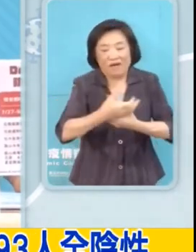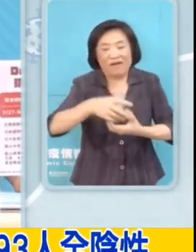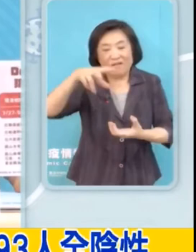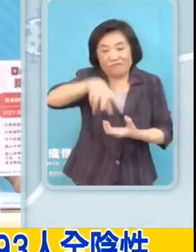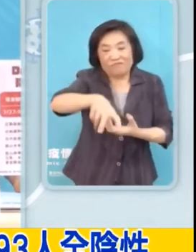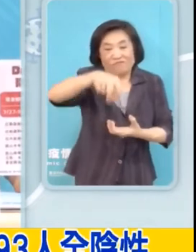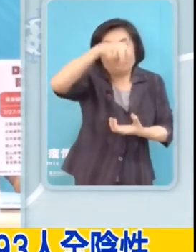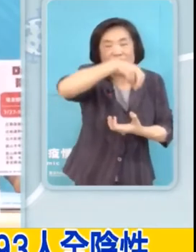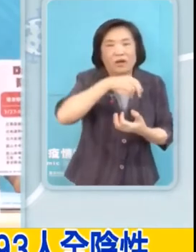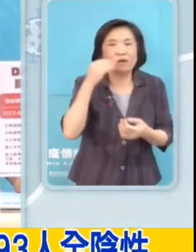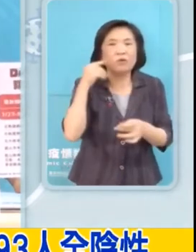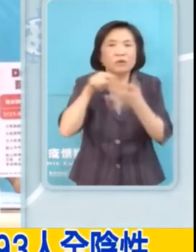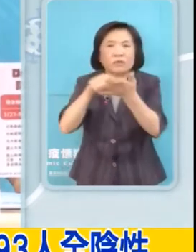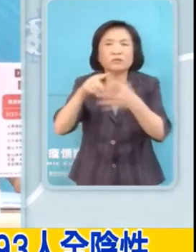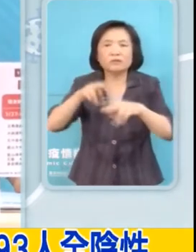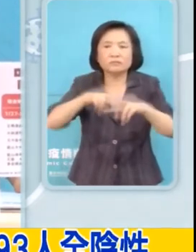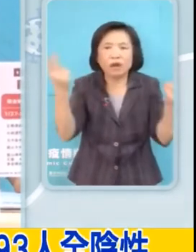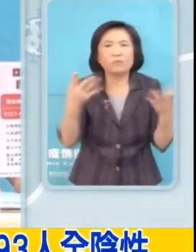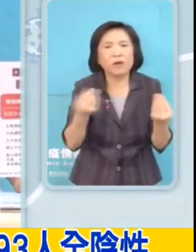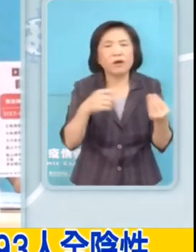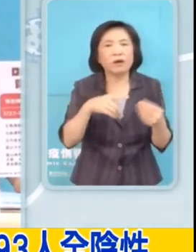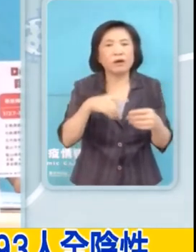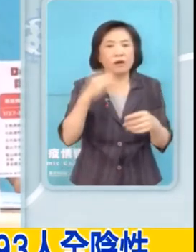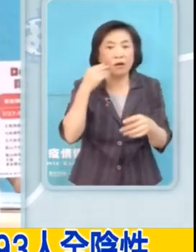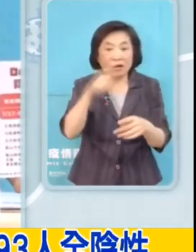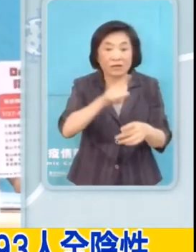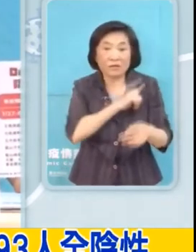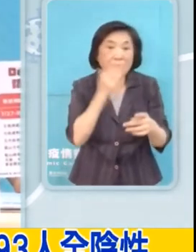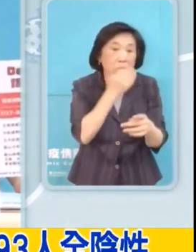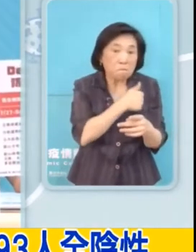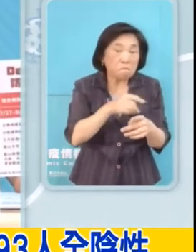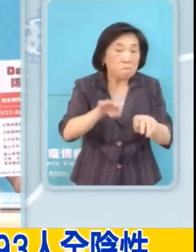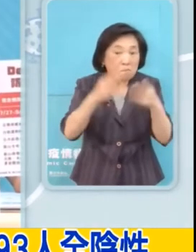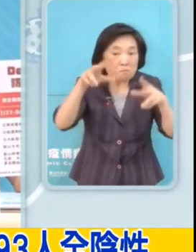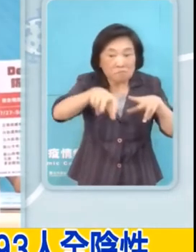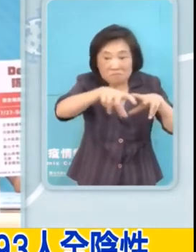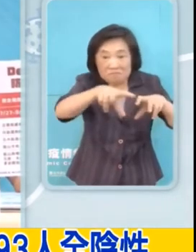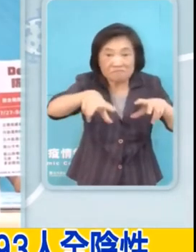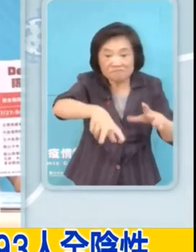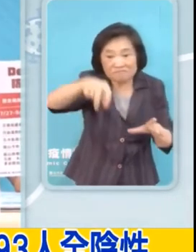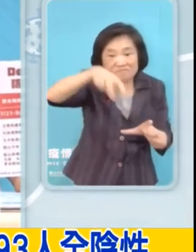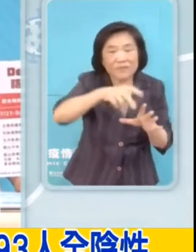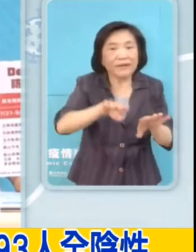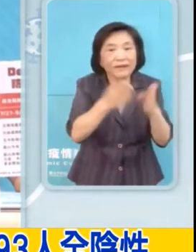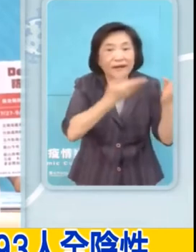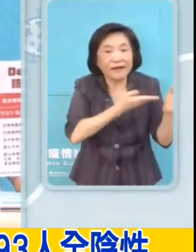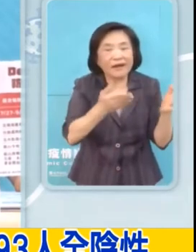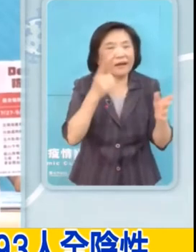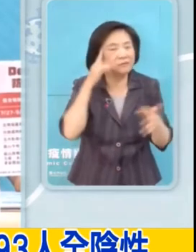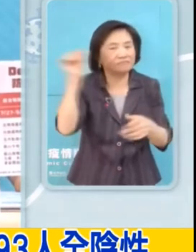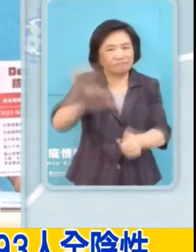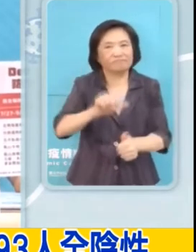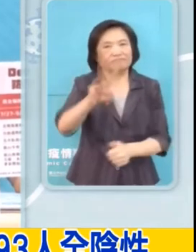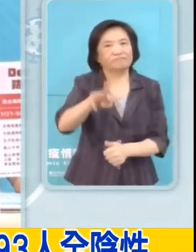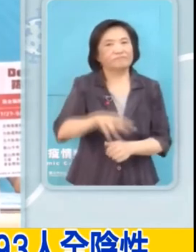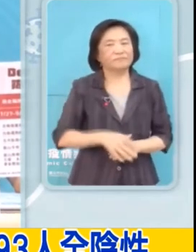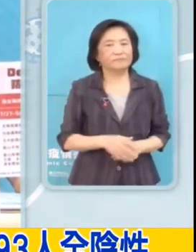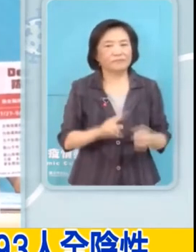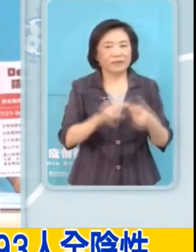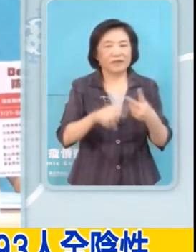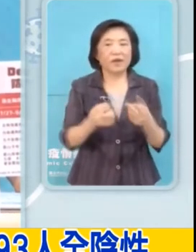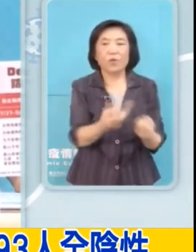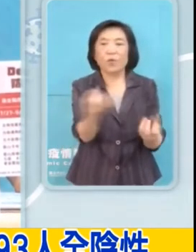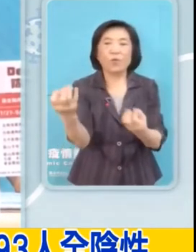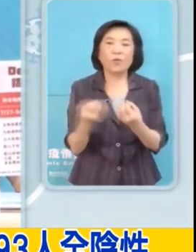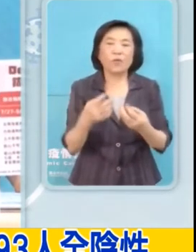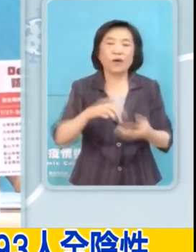你都没有申请户业就开店了，抓到哦罚3000块，这才算少的。然后那个花卉批发市场，你